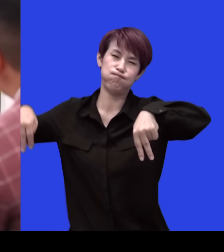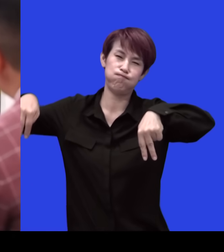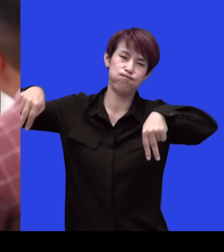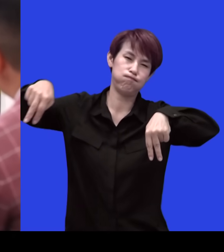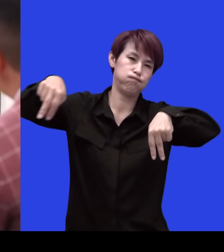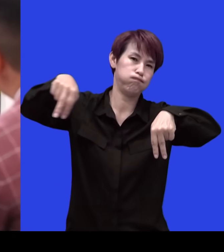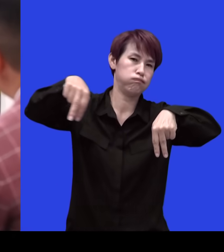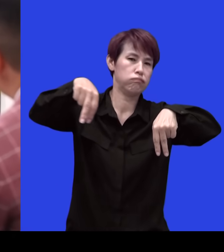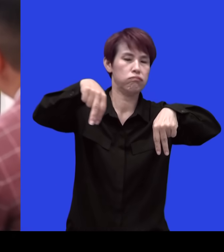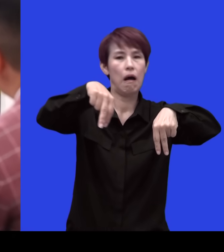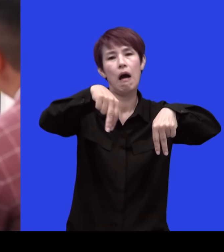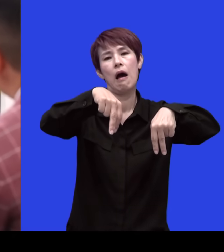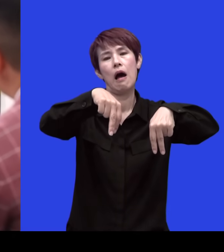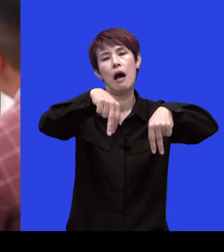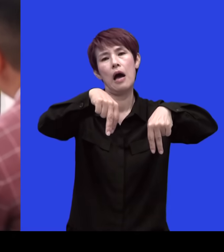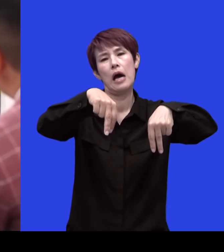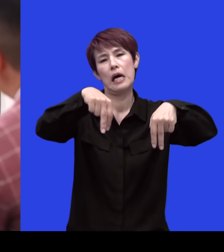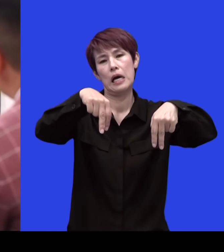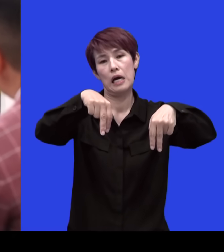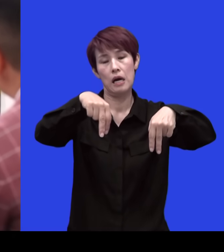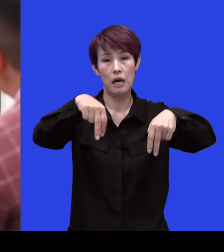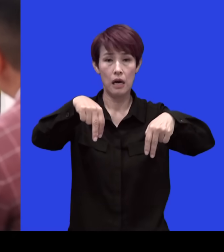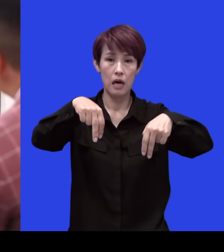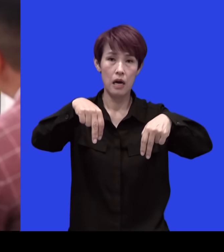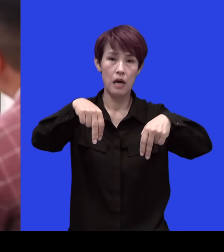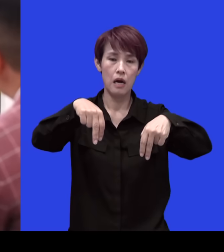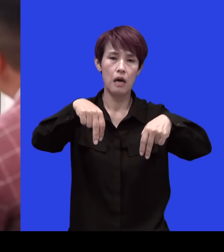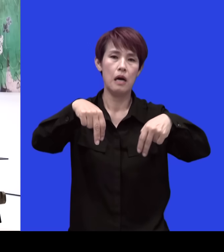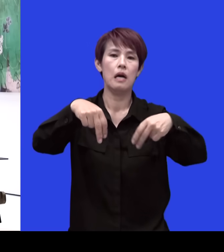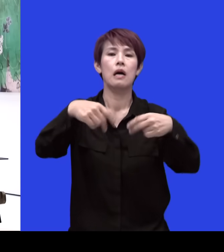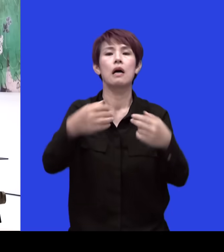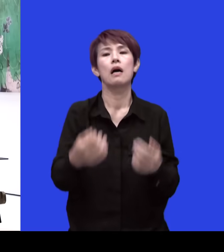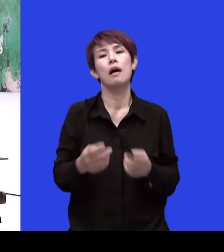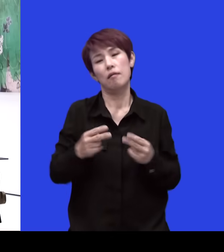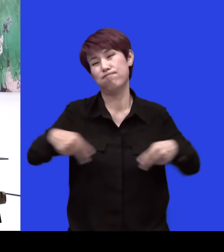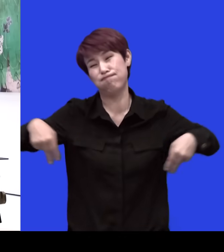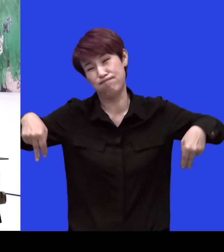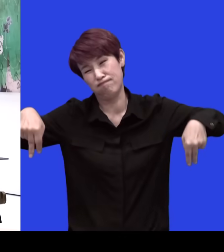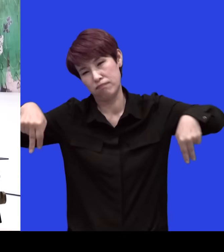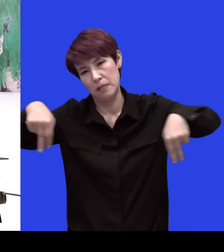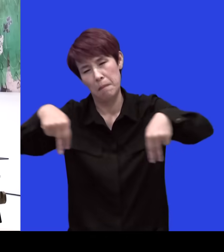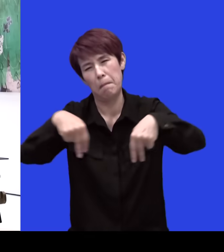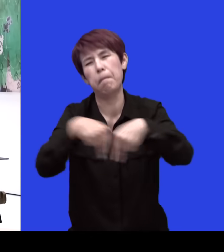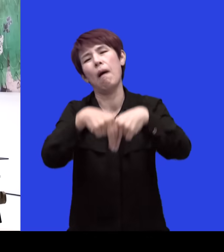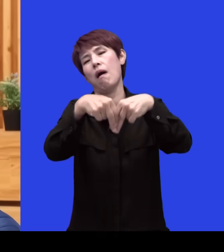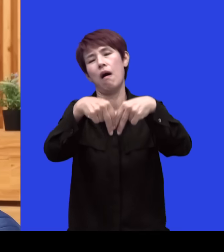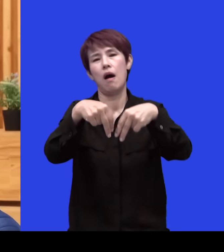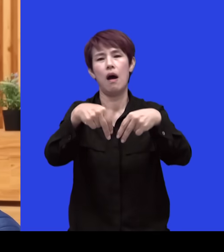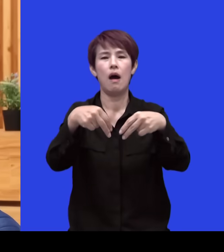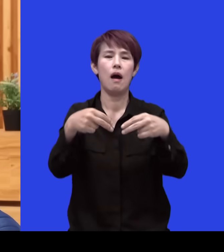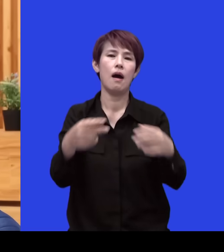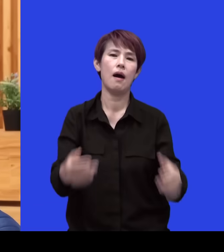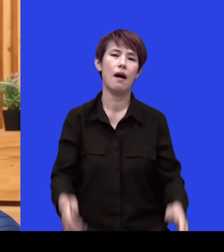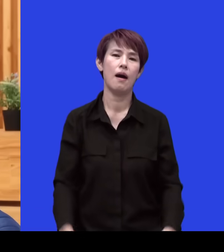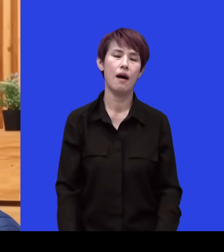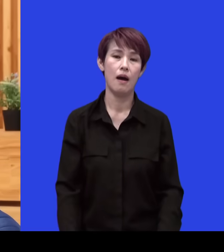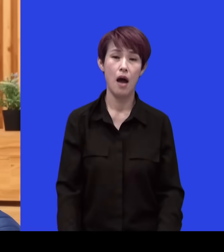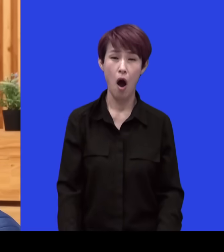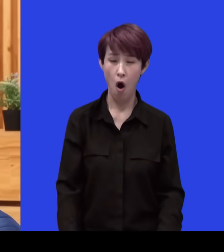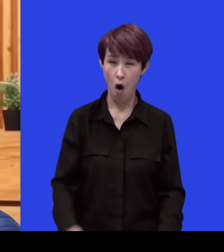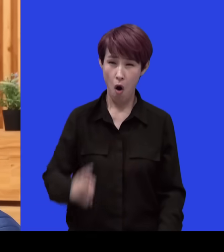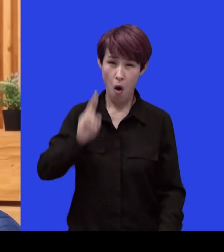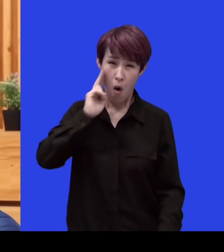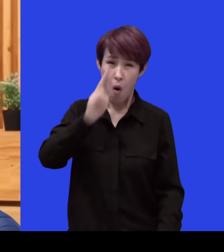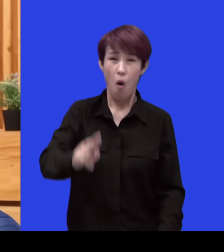이쪽에서는 이쪽으로 내가 도는 쪽으로 반대로. 이렇게 아주 정면으로, 정면으로. 부딪히게 되는 거죠. 그거 굉장히